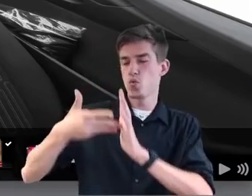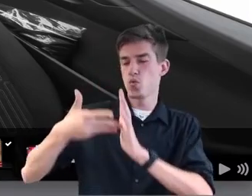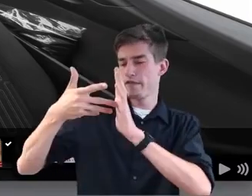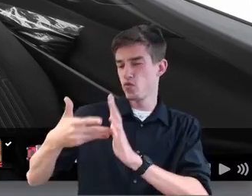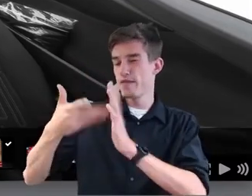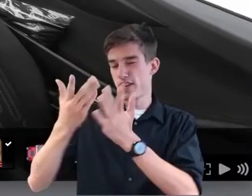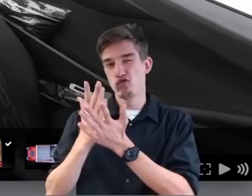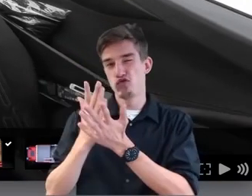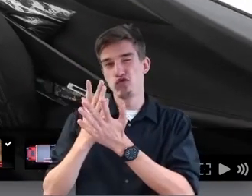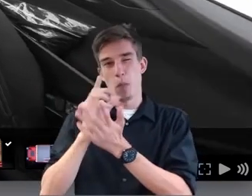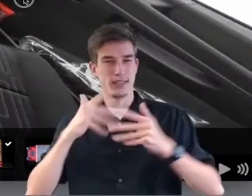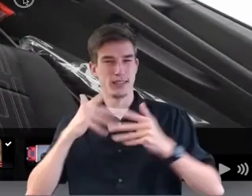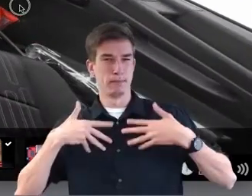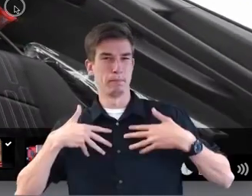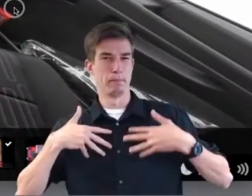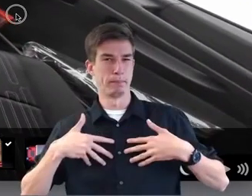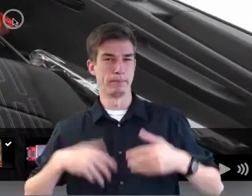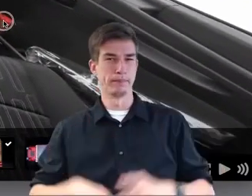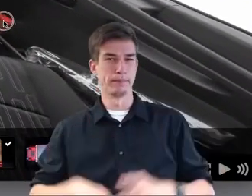konnte.